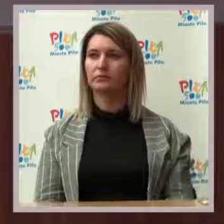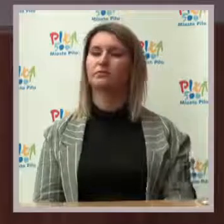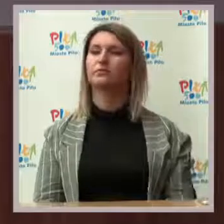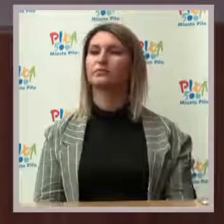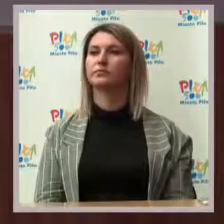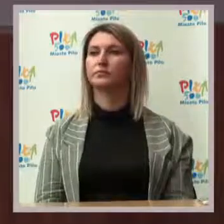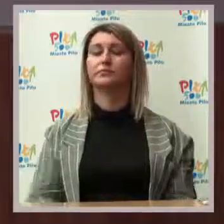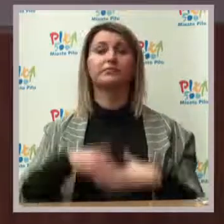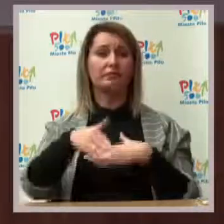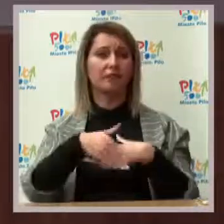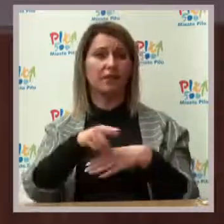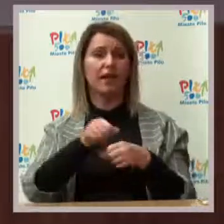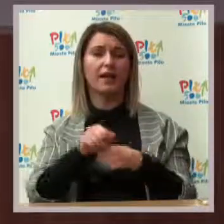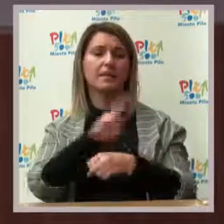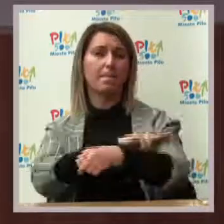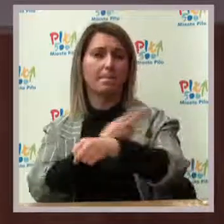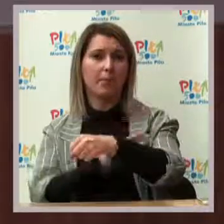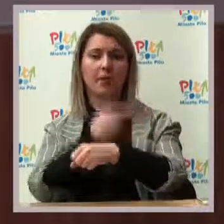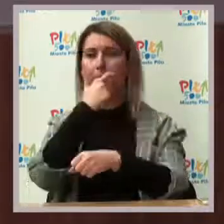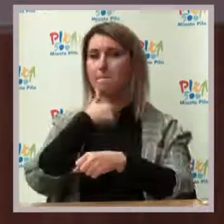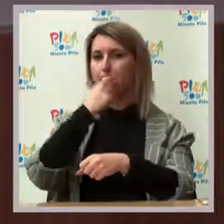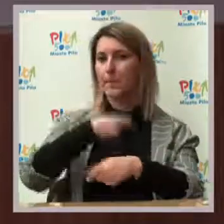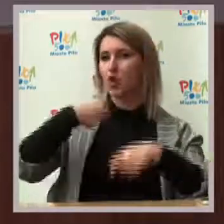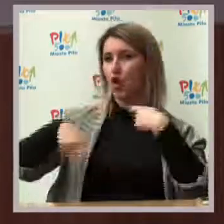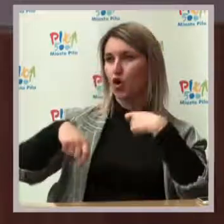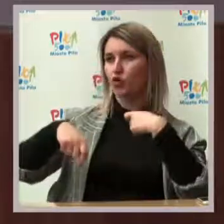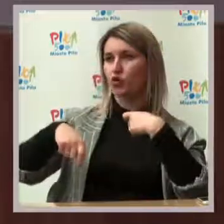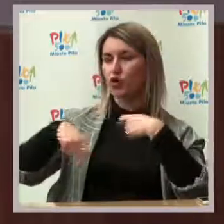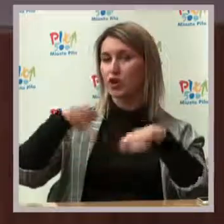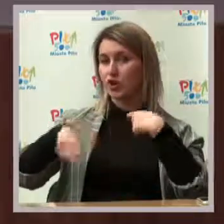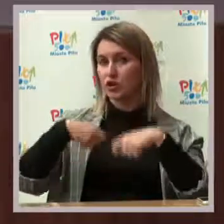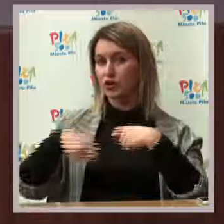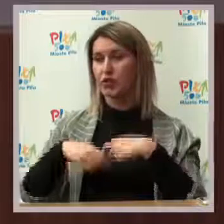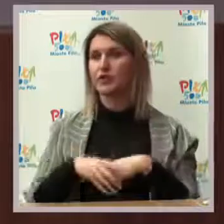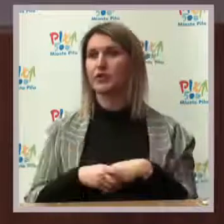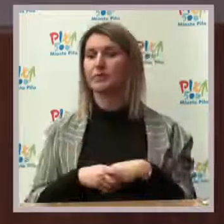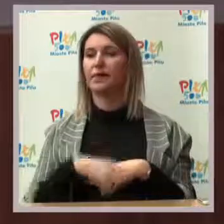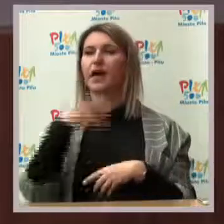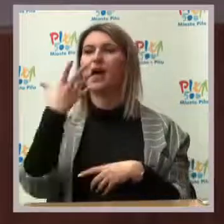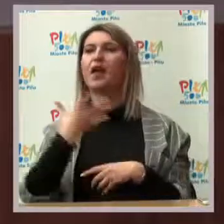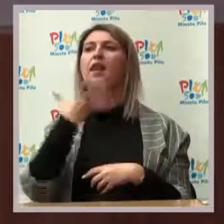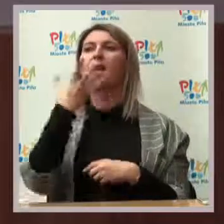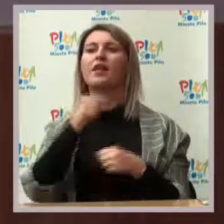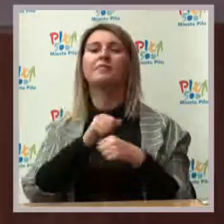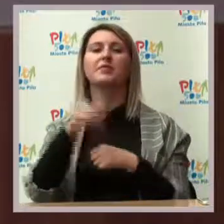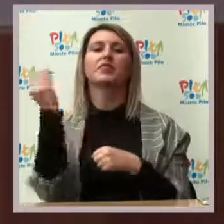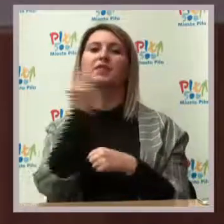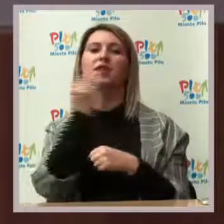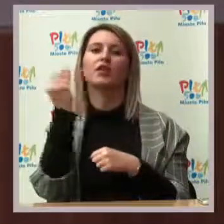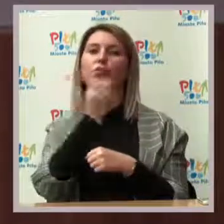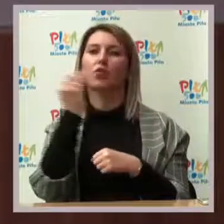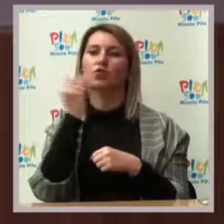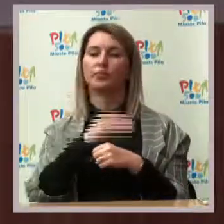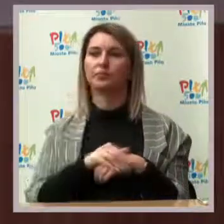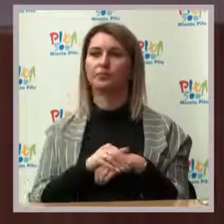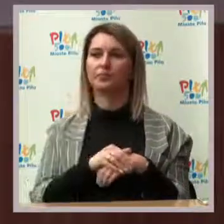najbliżej w Poznaniu, w Bydgoszczy, w Szczecinie. Latem jest taka baza również nad morzem, ale każda